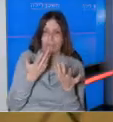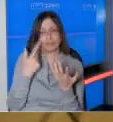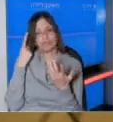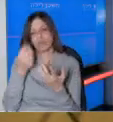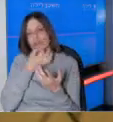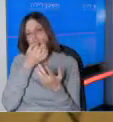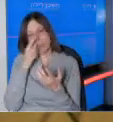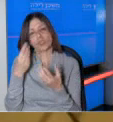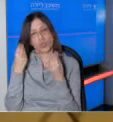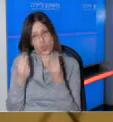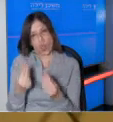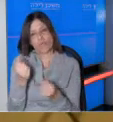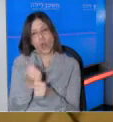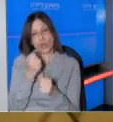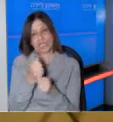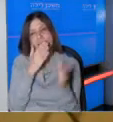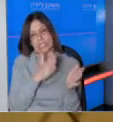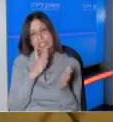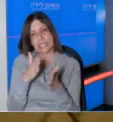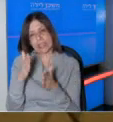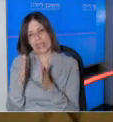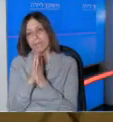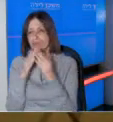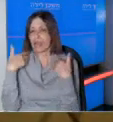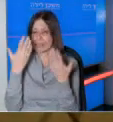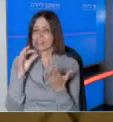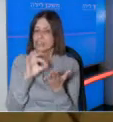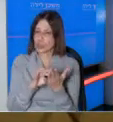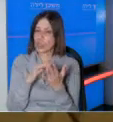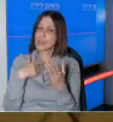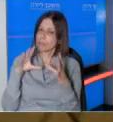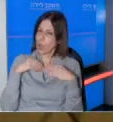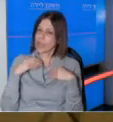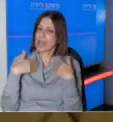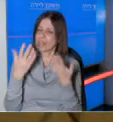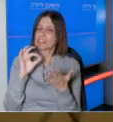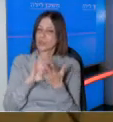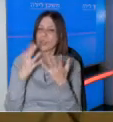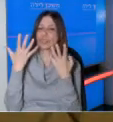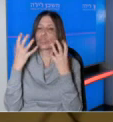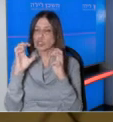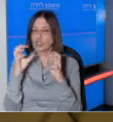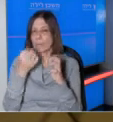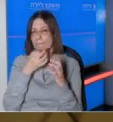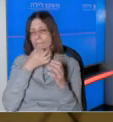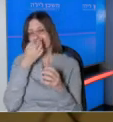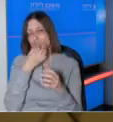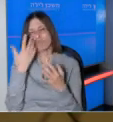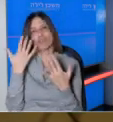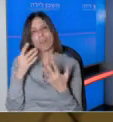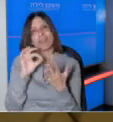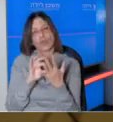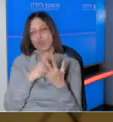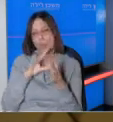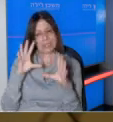שהנאום הוא טוב ועושה הרבה מאוד סדר, וביקשת לתת ציון, אני מוכן לתת ציון 90 על הנאום. יש כמה נקודות שאני לא מסכים להם,